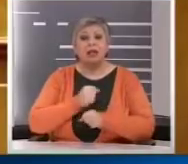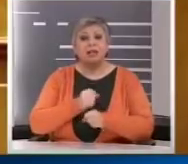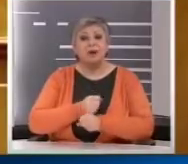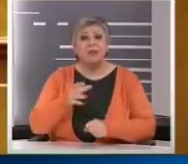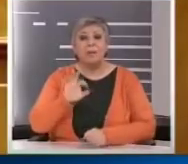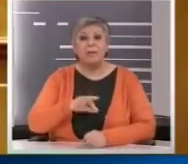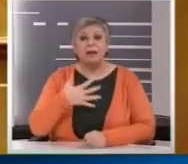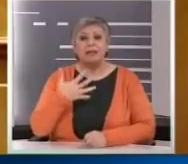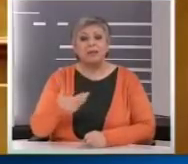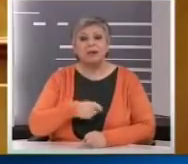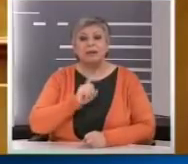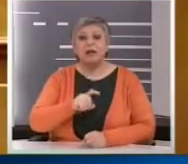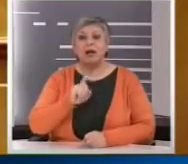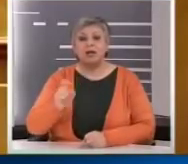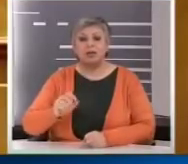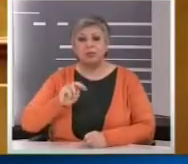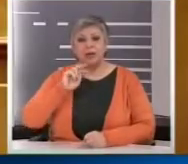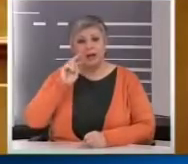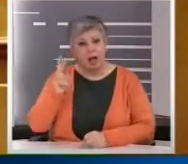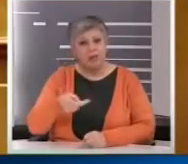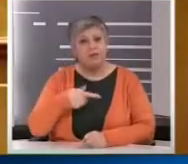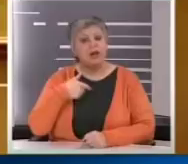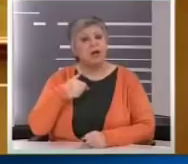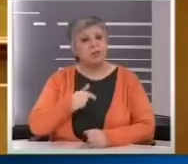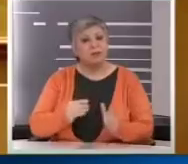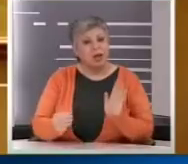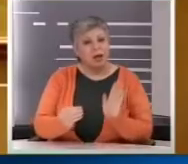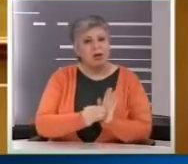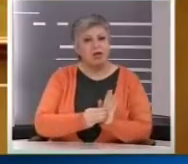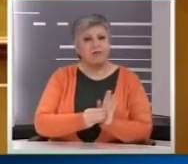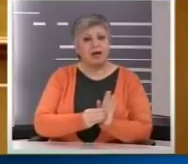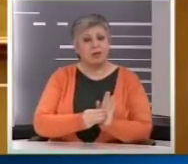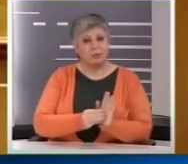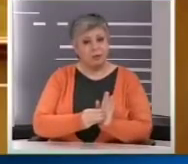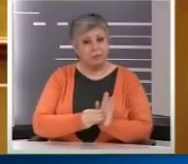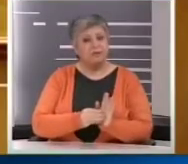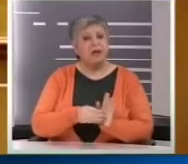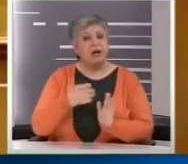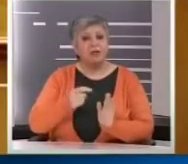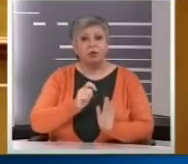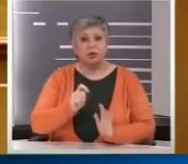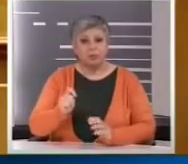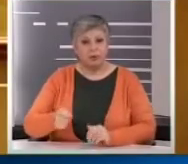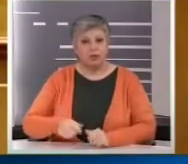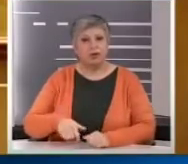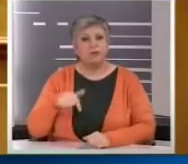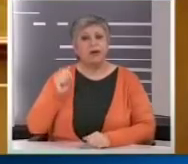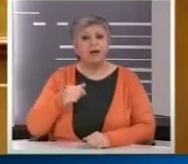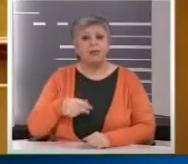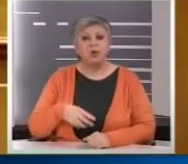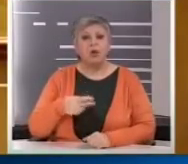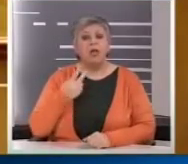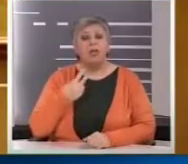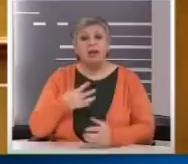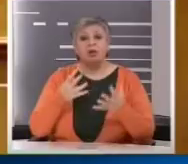των νοσοκομείων για πληρωμή εφημεριών και υπεροριών από τα 297 εκατομμύρια που το παραλάβαμε στα 355